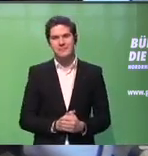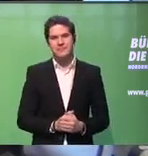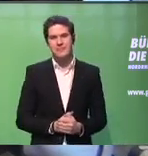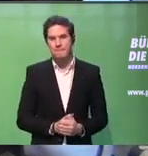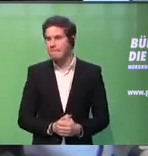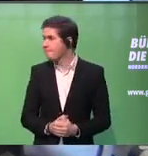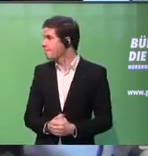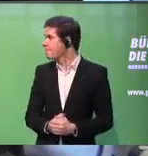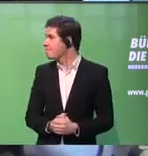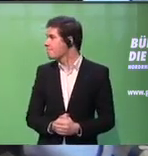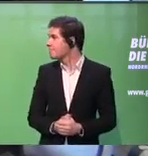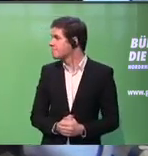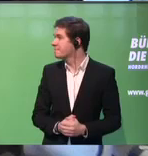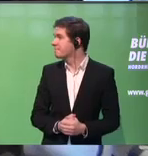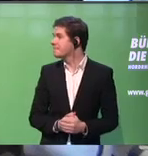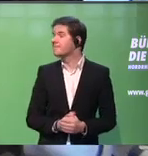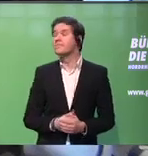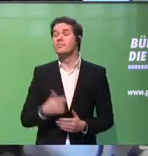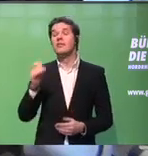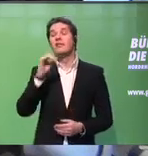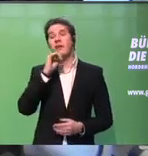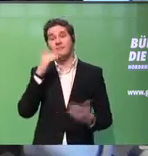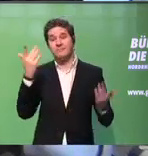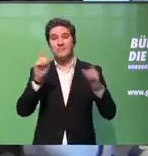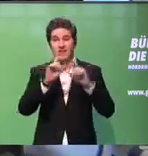Ja, es geht um dieses gute Stück.